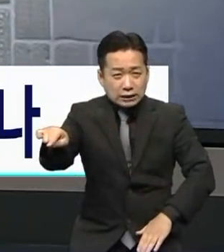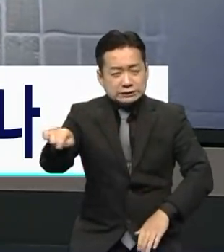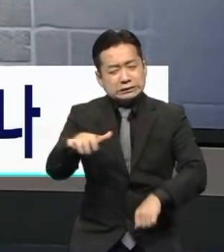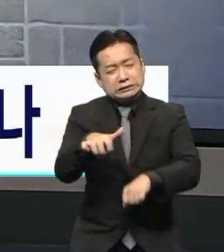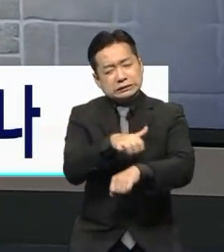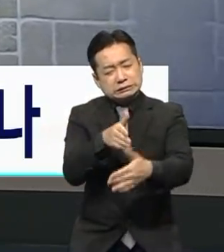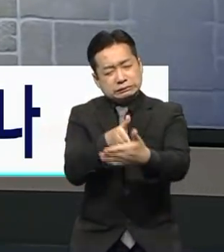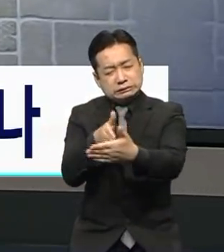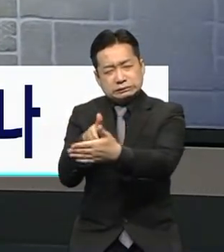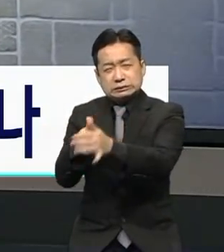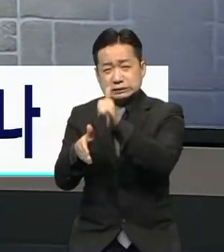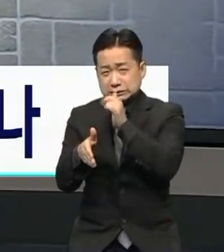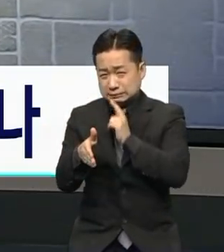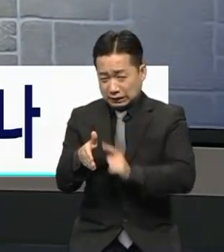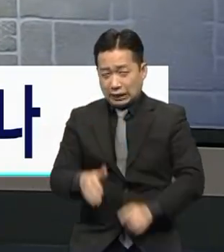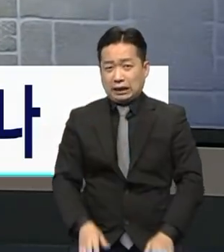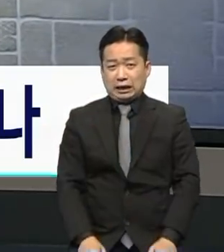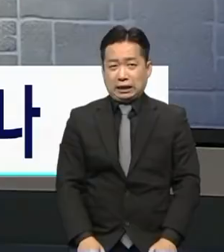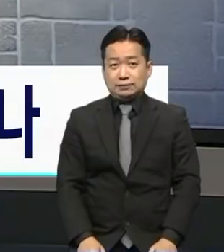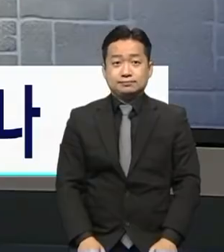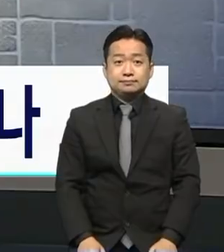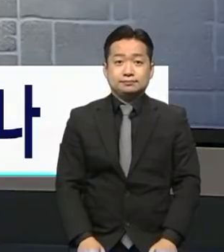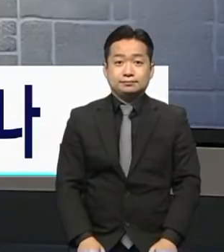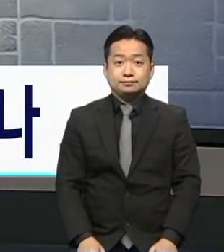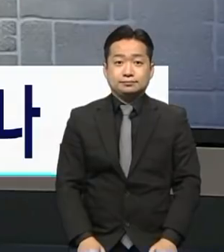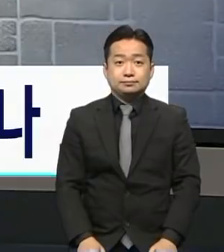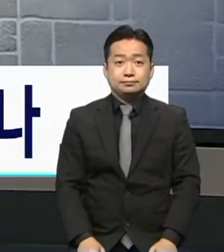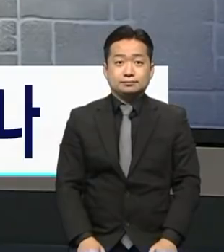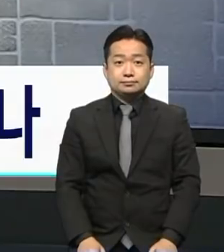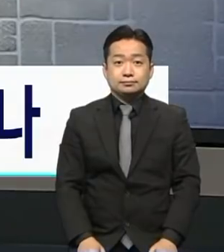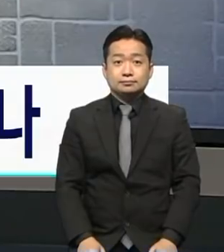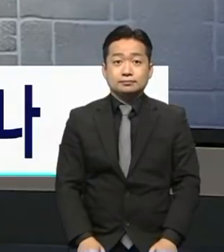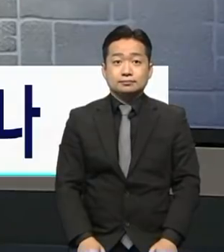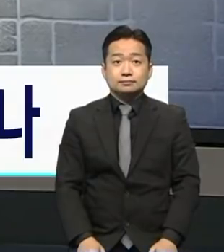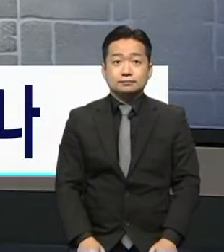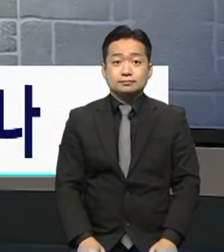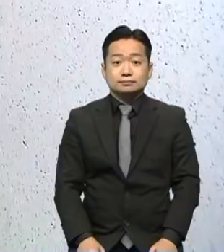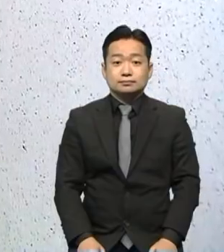큰 불편을 겪고 있습니다. 정반석 기자가 취재했습니다.